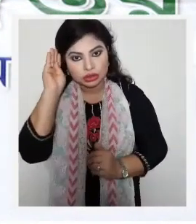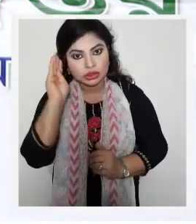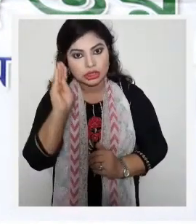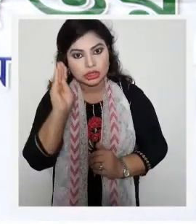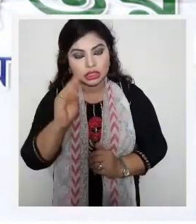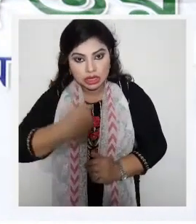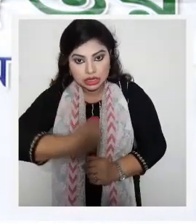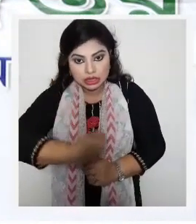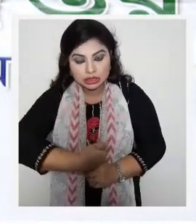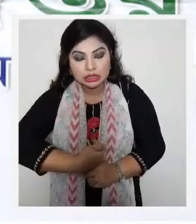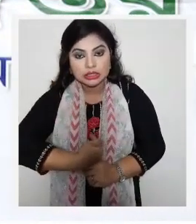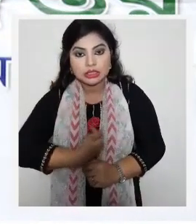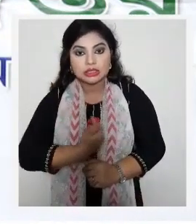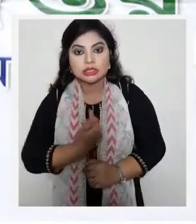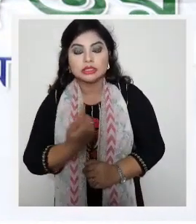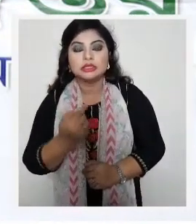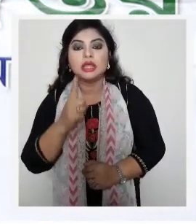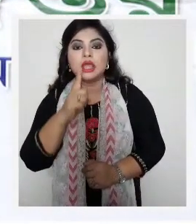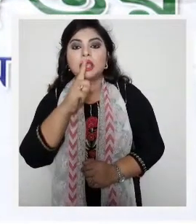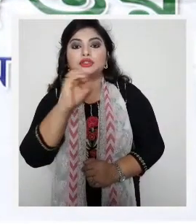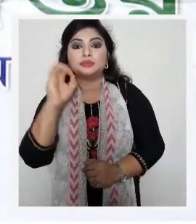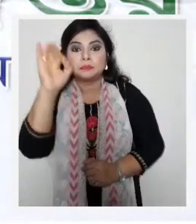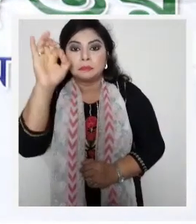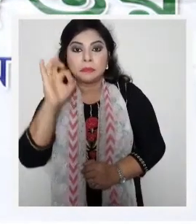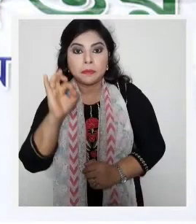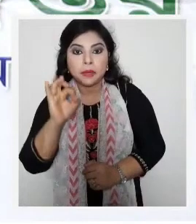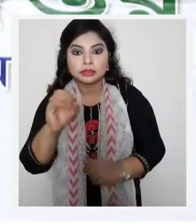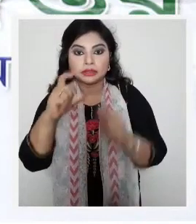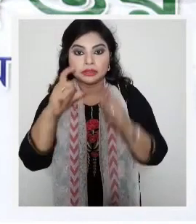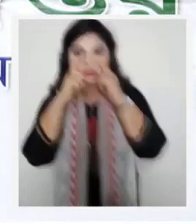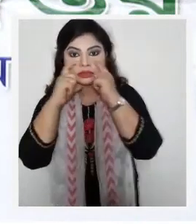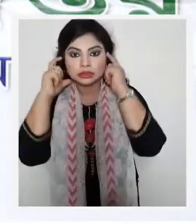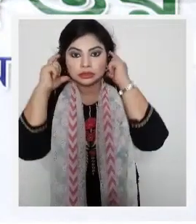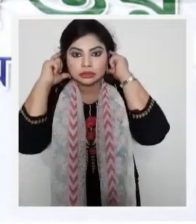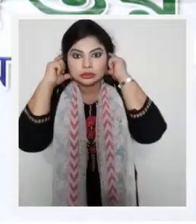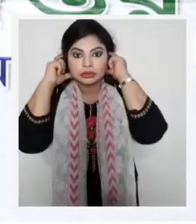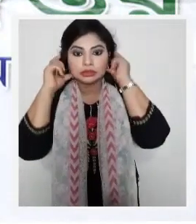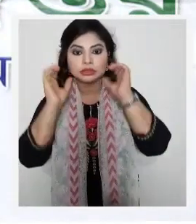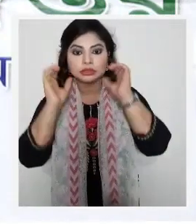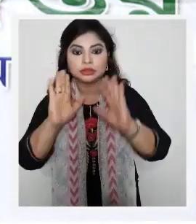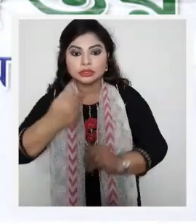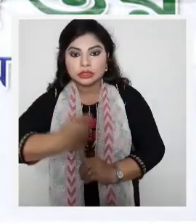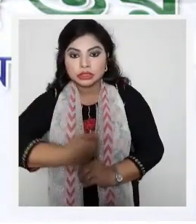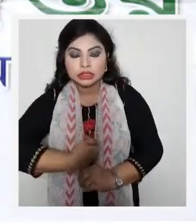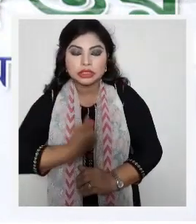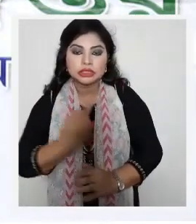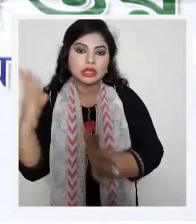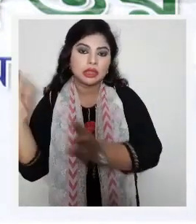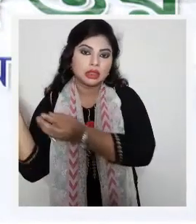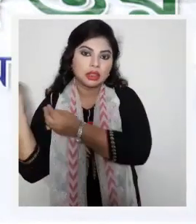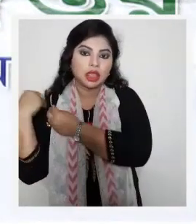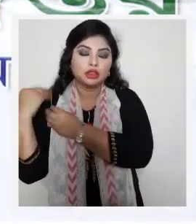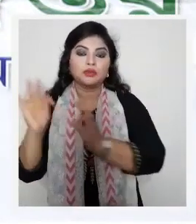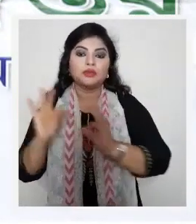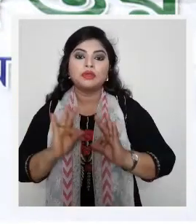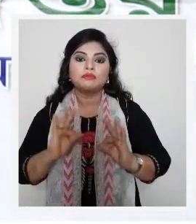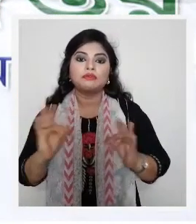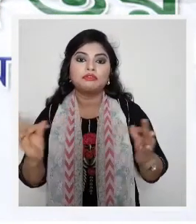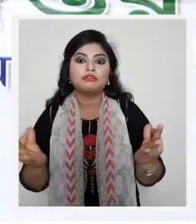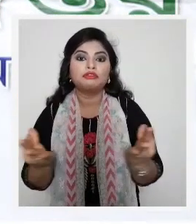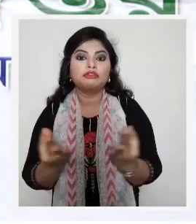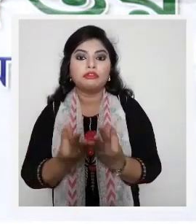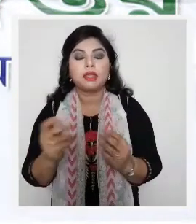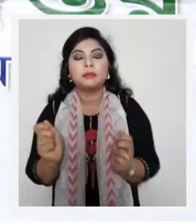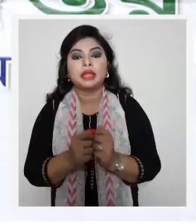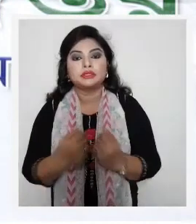করোনা সংক্রমণ কমিয়েছে। কাজেই সকলের প্রতি আবারও অনুরোধ জানাচ্ছি, যার যার অবস্থান থেকে শতভাগ